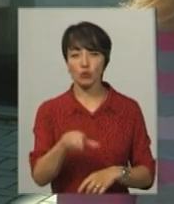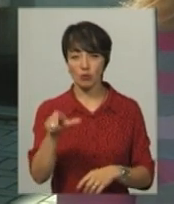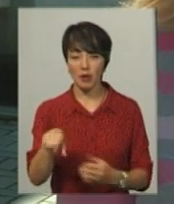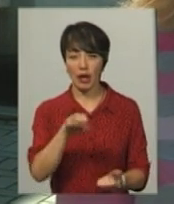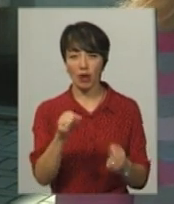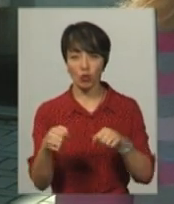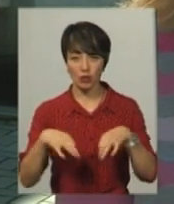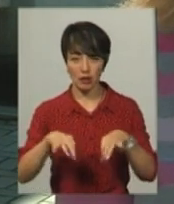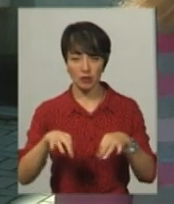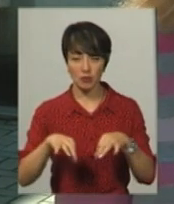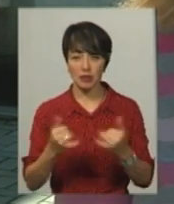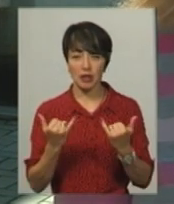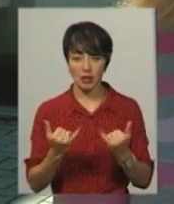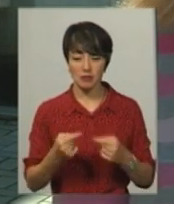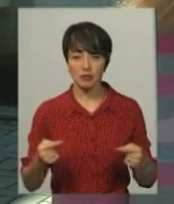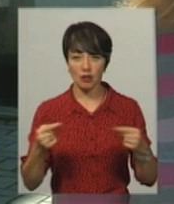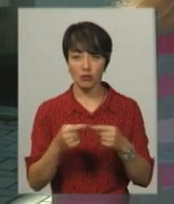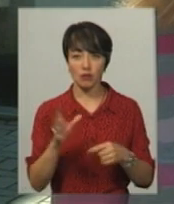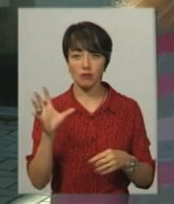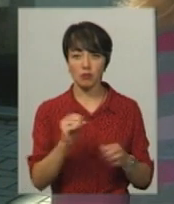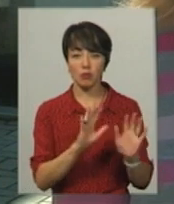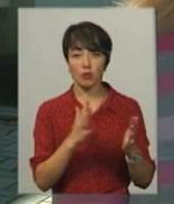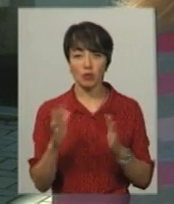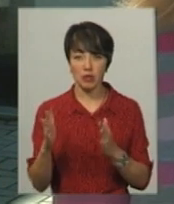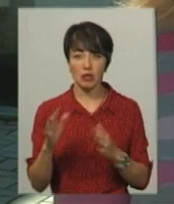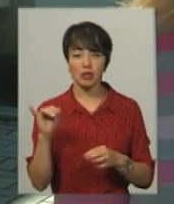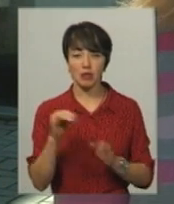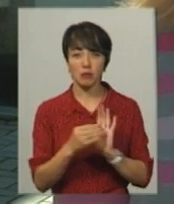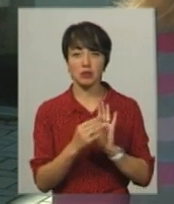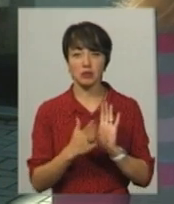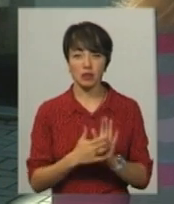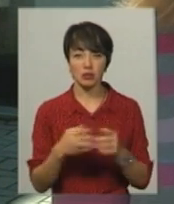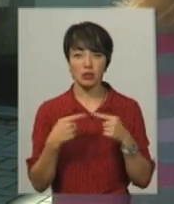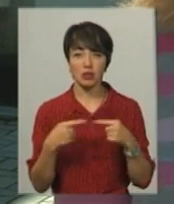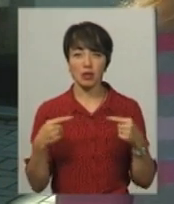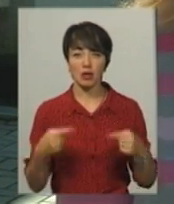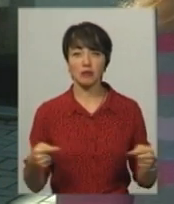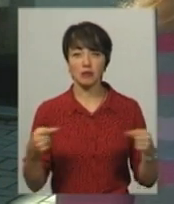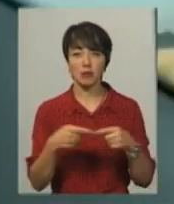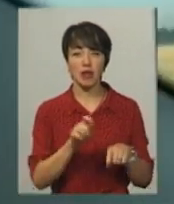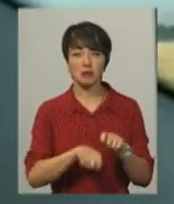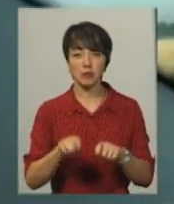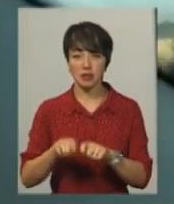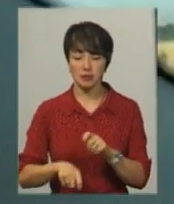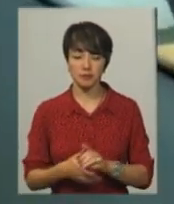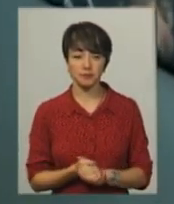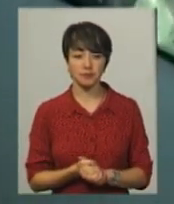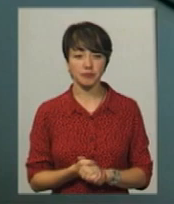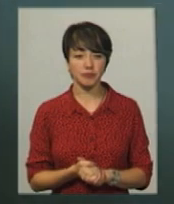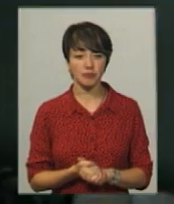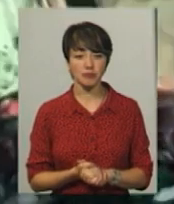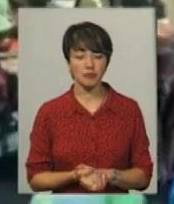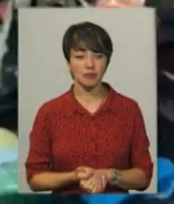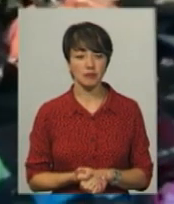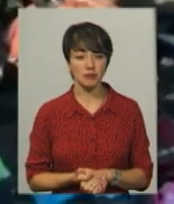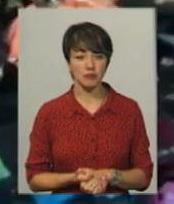керують транспортними засобами». Наразі встановлюються всі події та призначено ряд відповідних експертиз. Олександр Гордієнко, Сергій